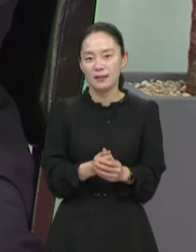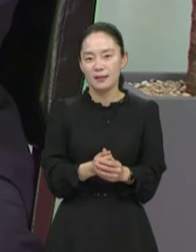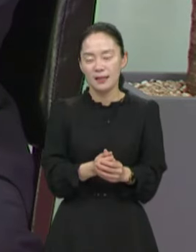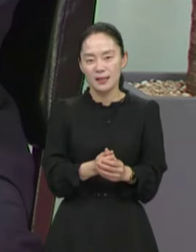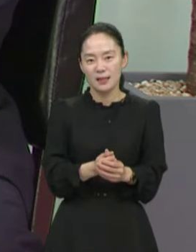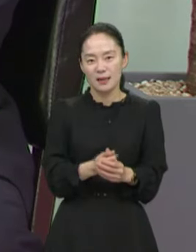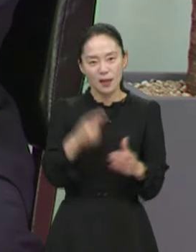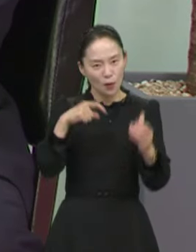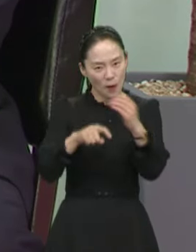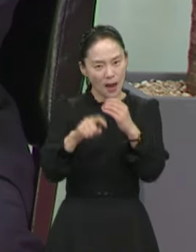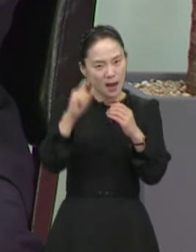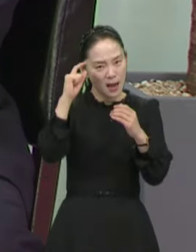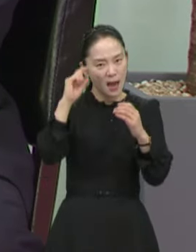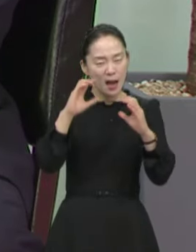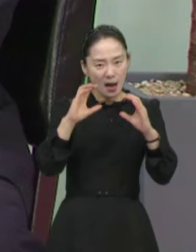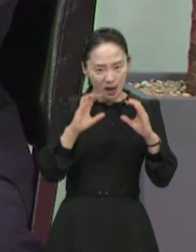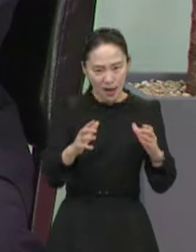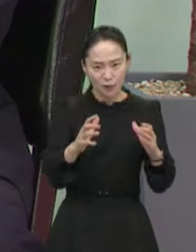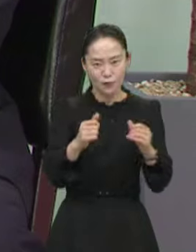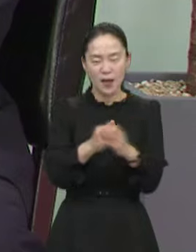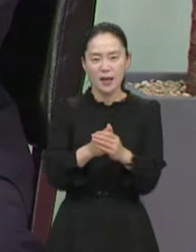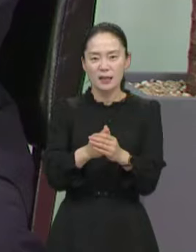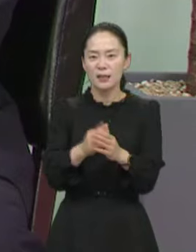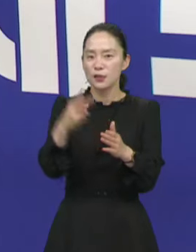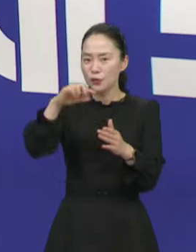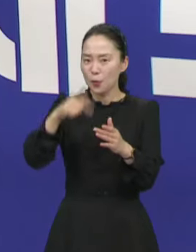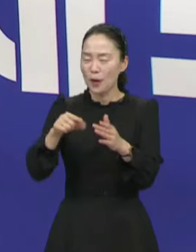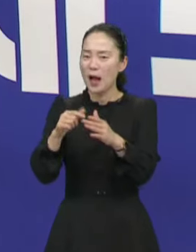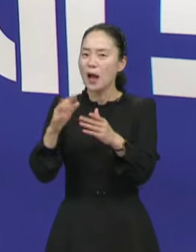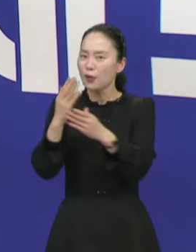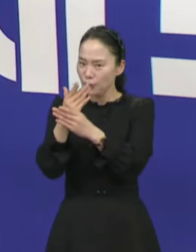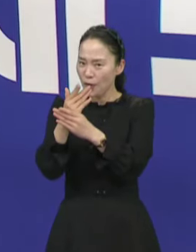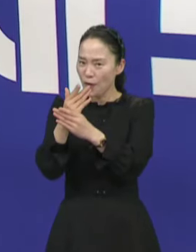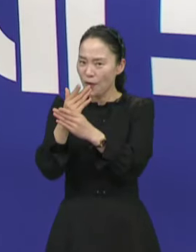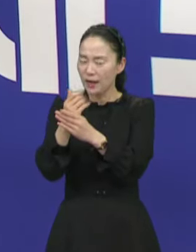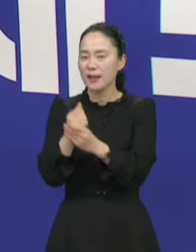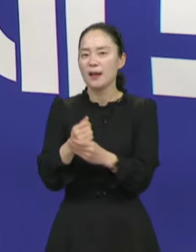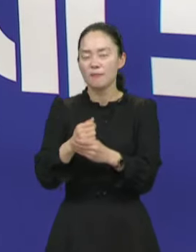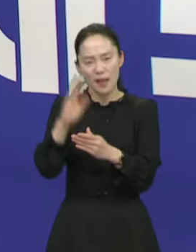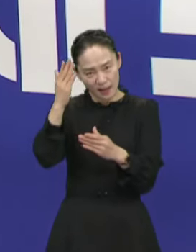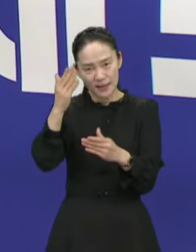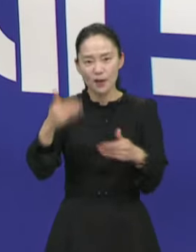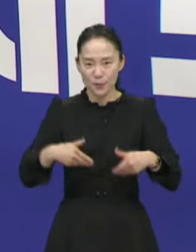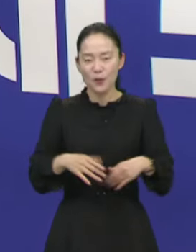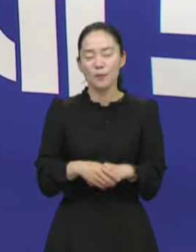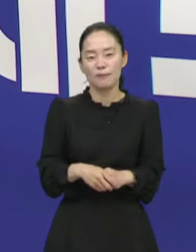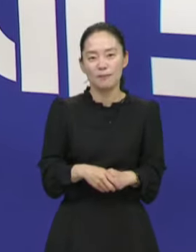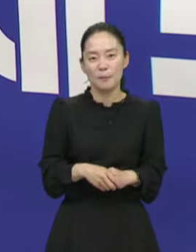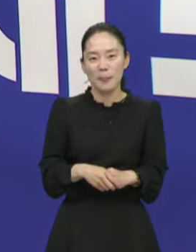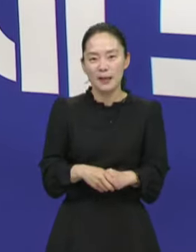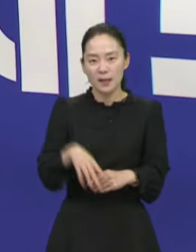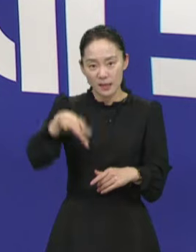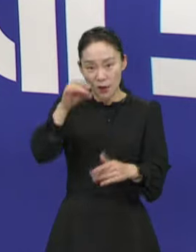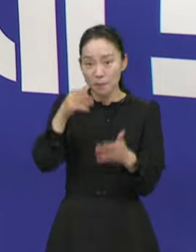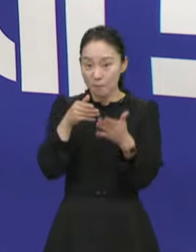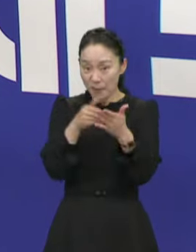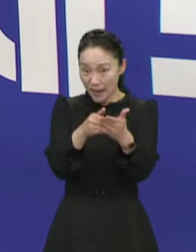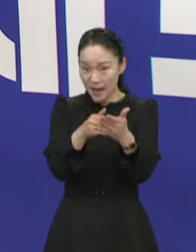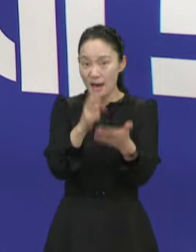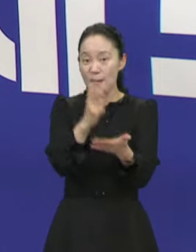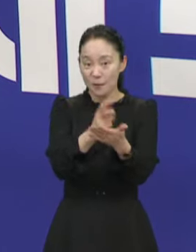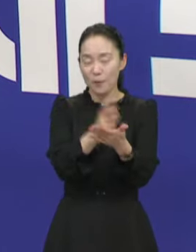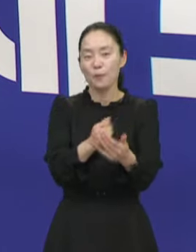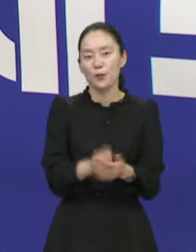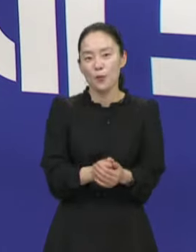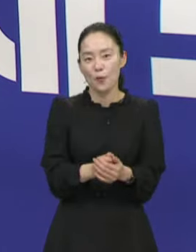강국의 수도가 유성이 되어야 된다고 생각하고 있습니다 그래서 첫 번째 발휘할 법도 국가